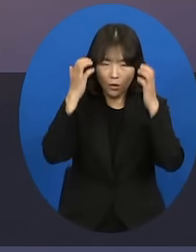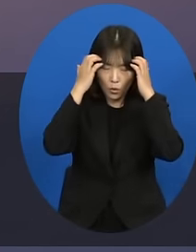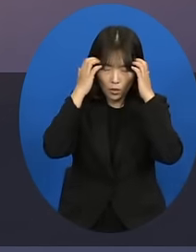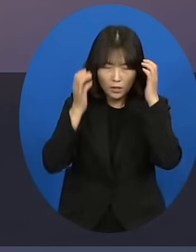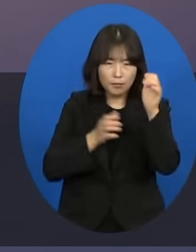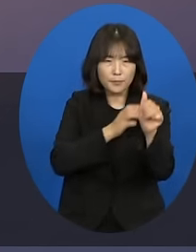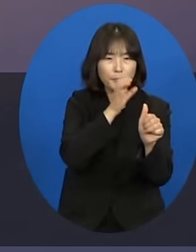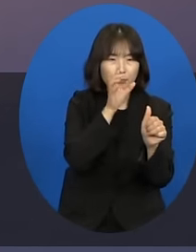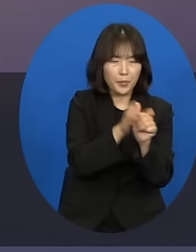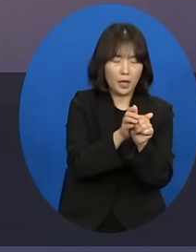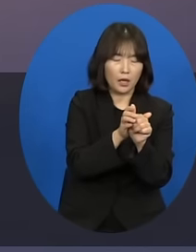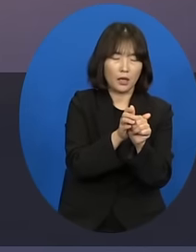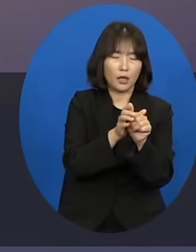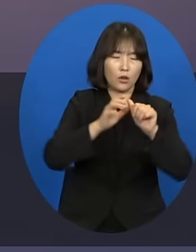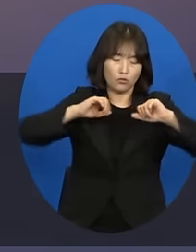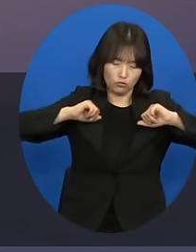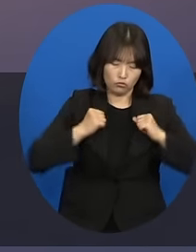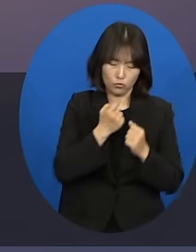좀 다른 주제이긴 하지만